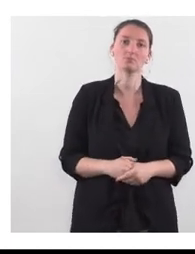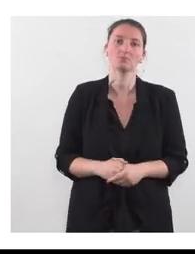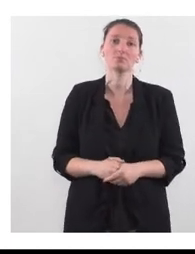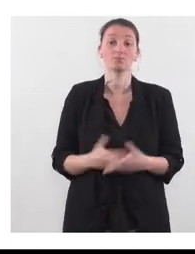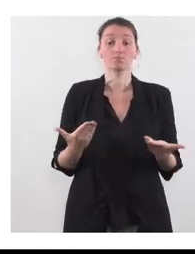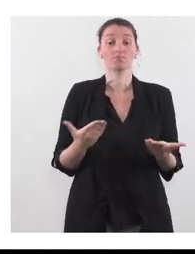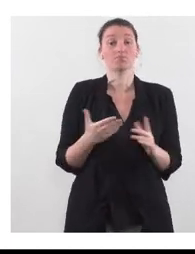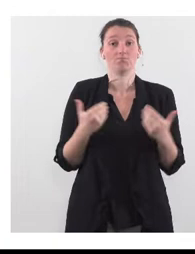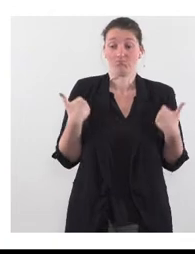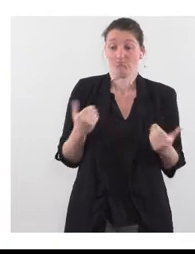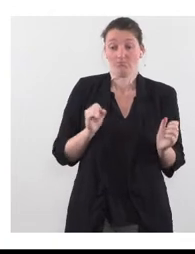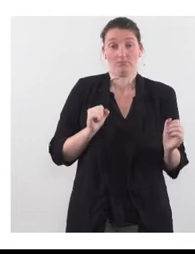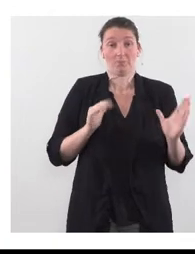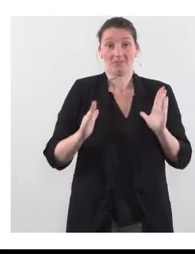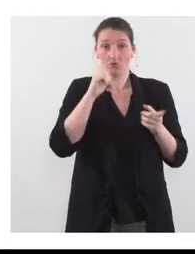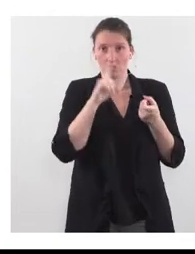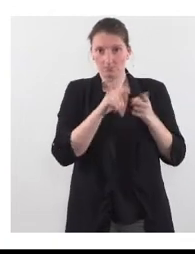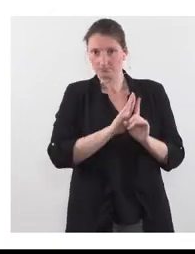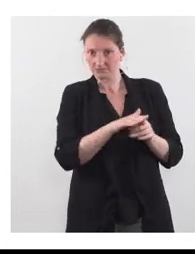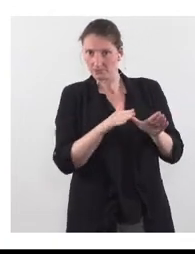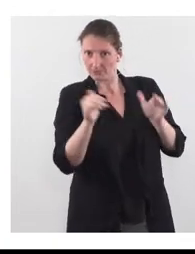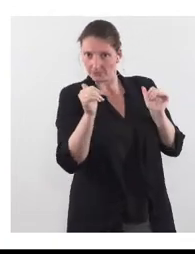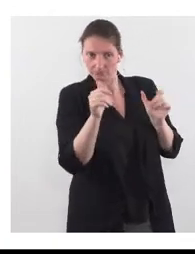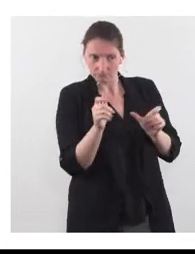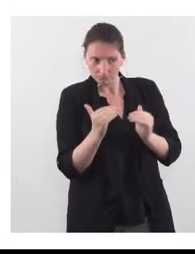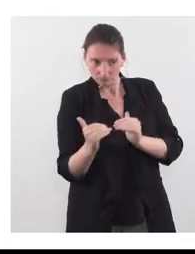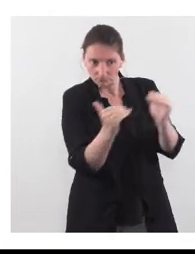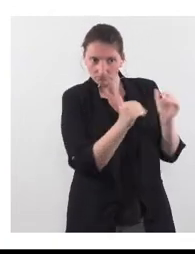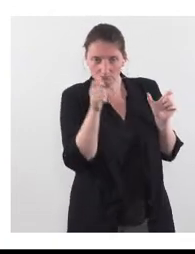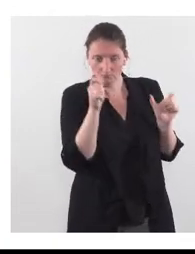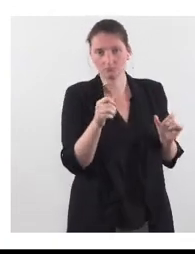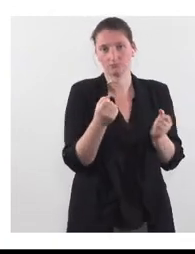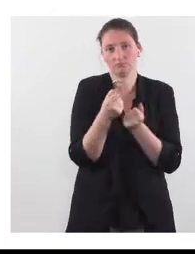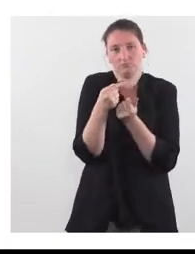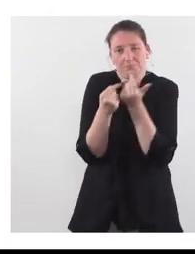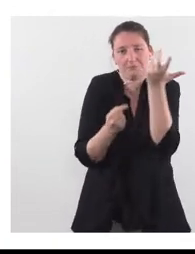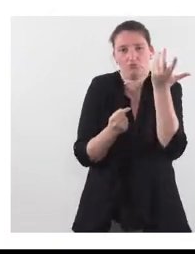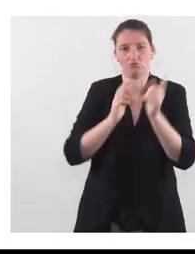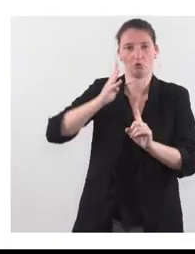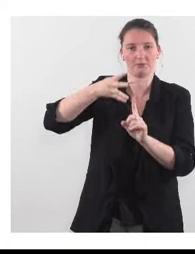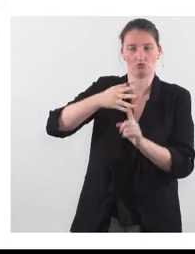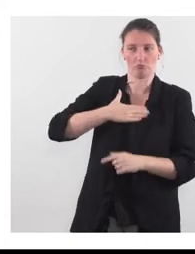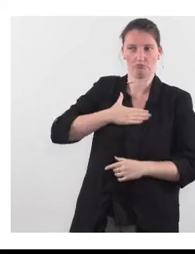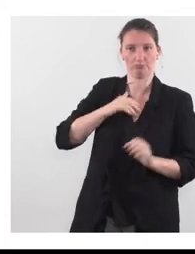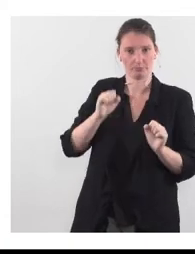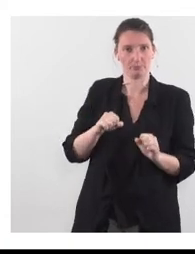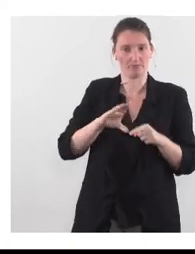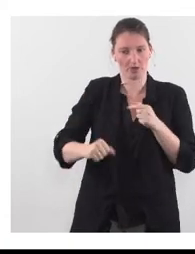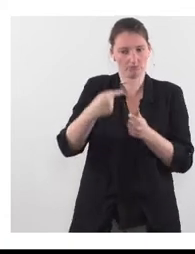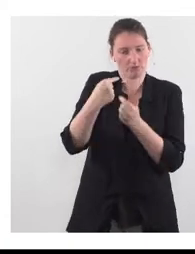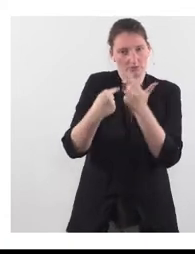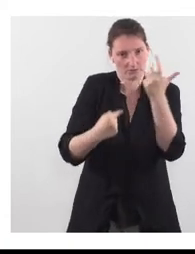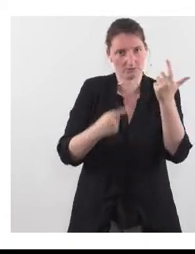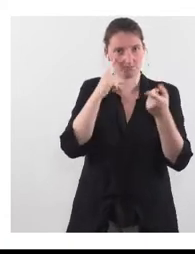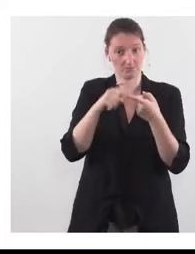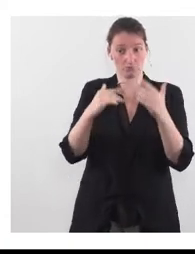Le médiateur pour l'égalité de traitement a plusieurs pouvoirs pour pouvoir lutter contre la discrimination